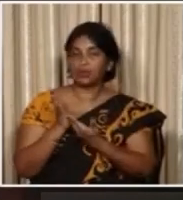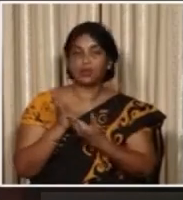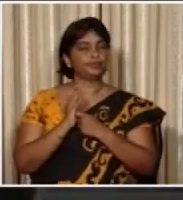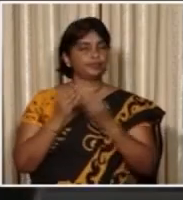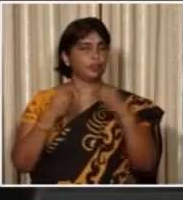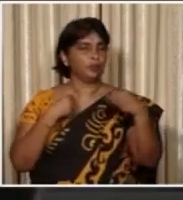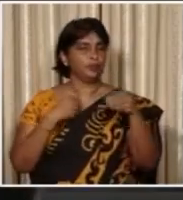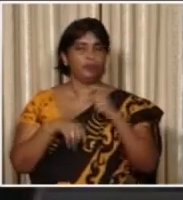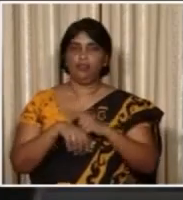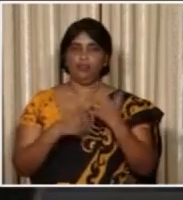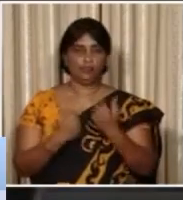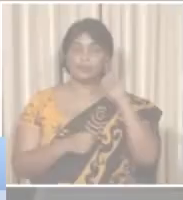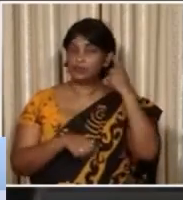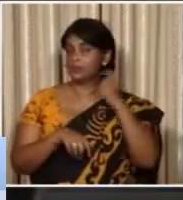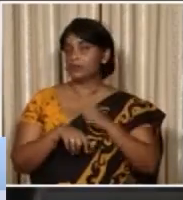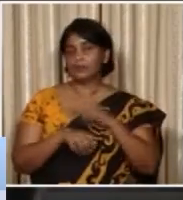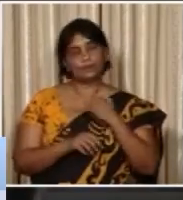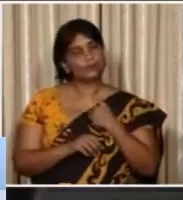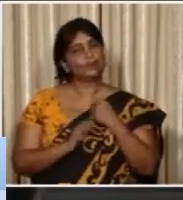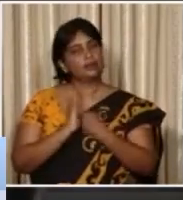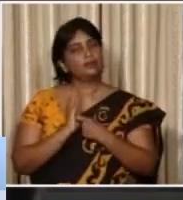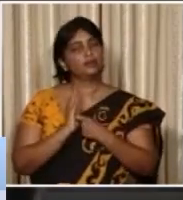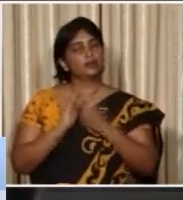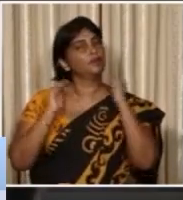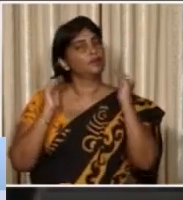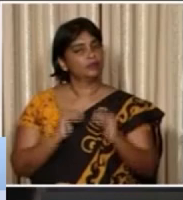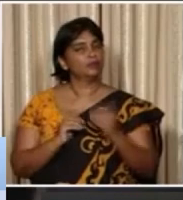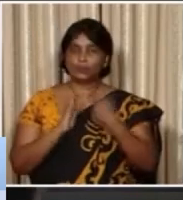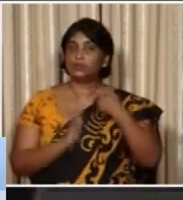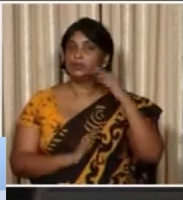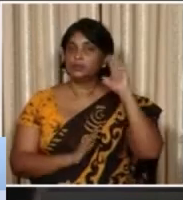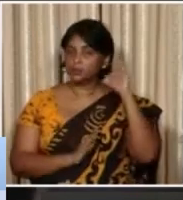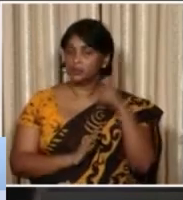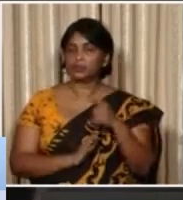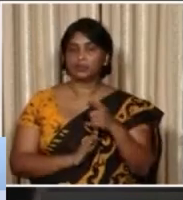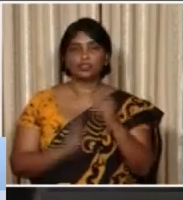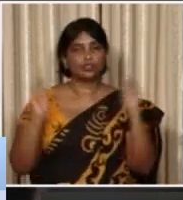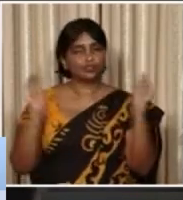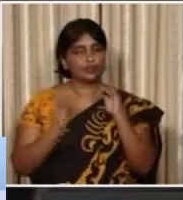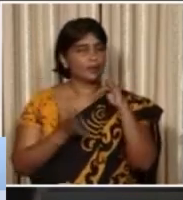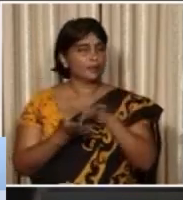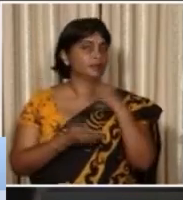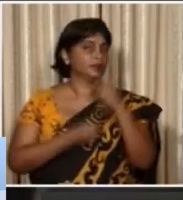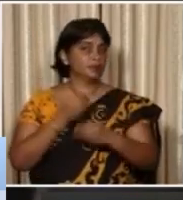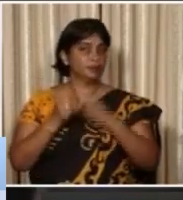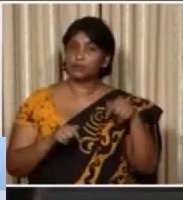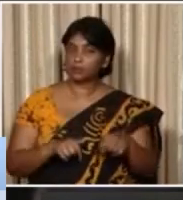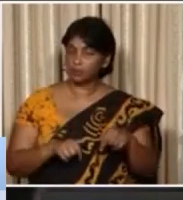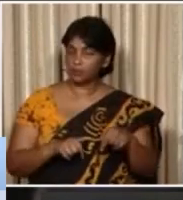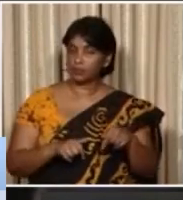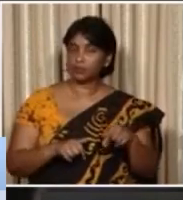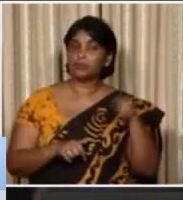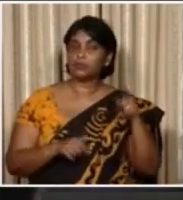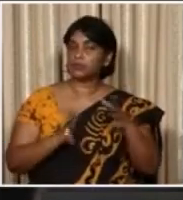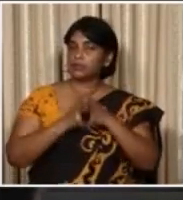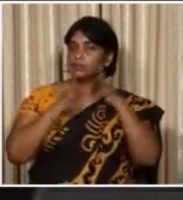හතටත් එකඟ වුණා. අද අපි ප්‍රථමතාවට නීති ලිහිල් කරන කවුරු වෙනුවෙන්ද මේ රටේ සුළුහා මධ්‍ය පරිමාණ ව්‍යාපාරිකයාගේ යහපත වෙනුවෙන්. මේ